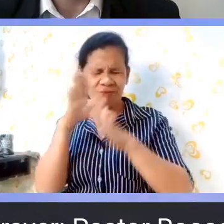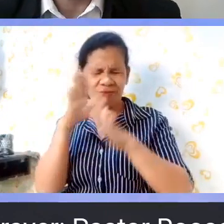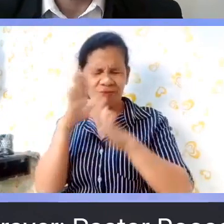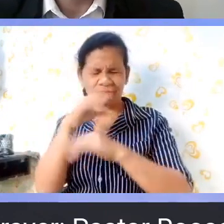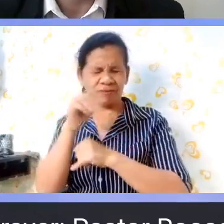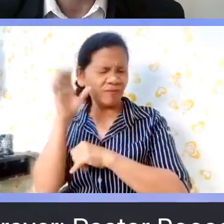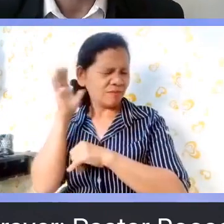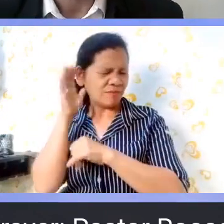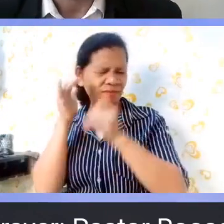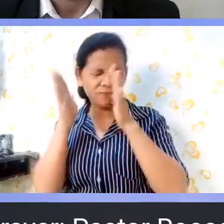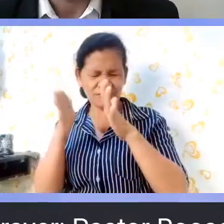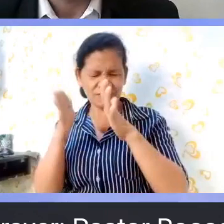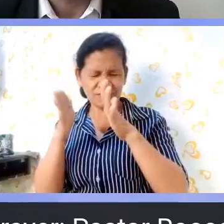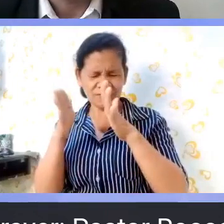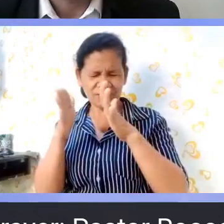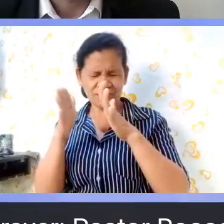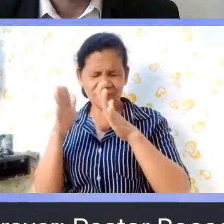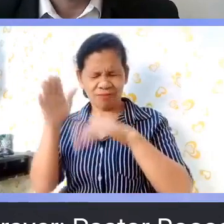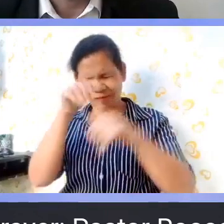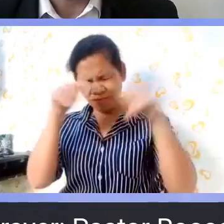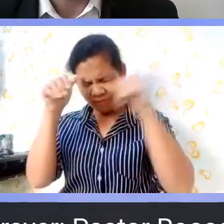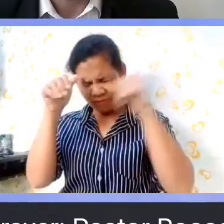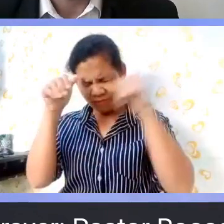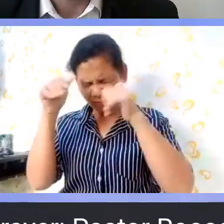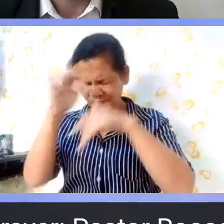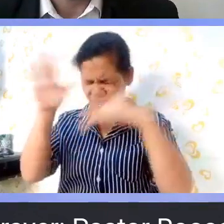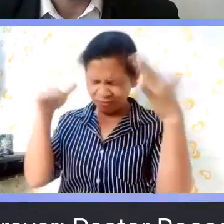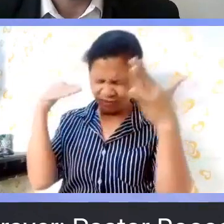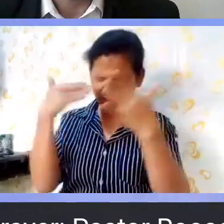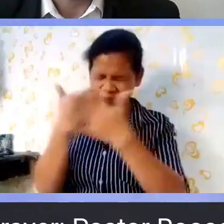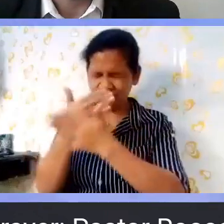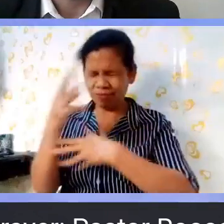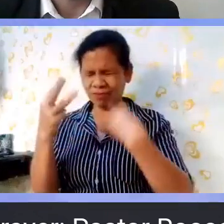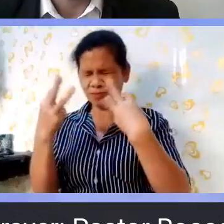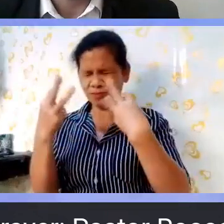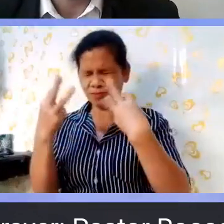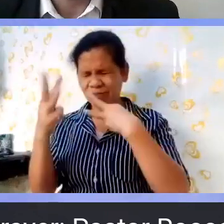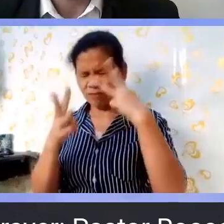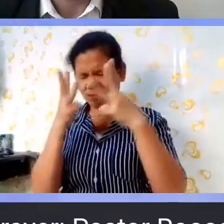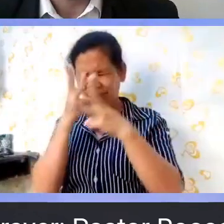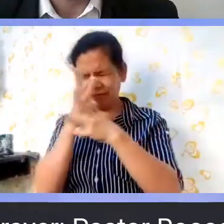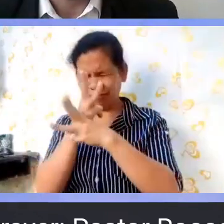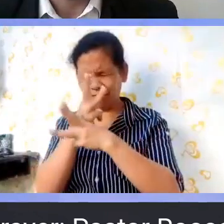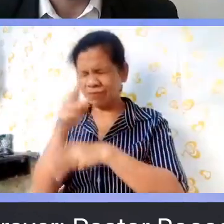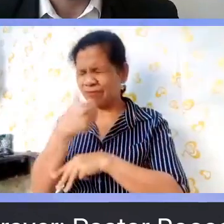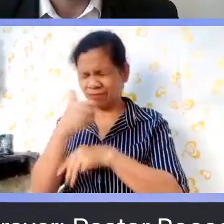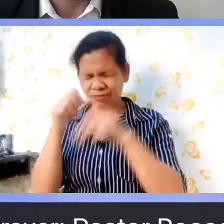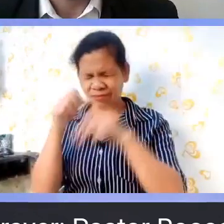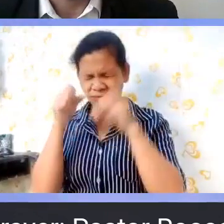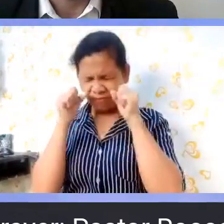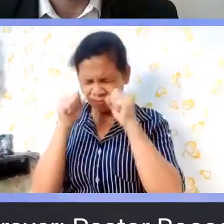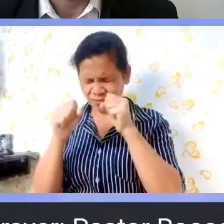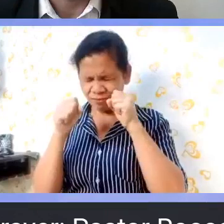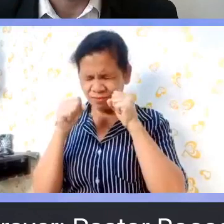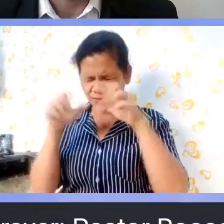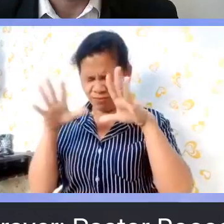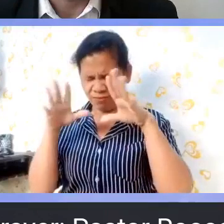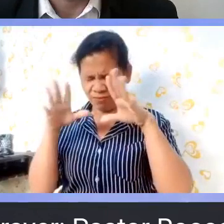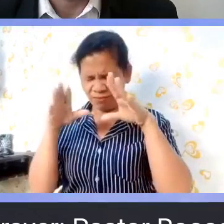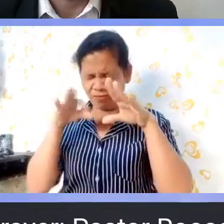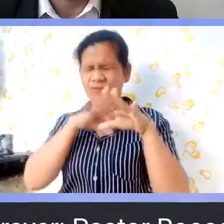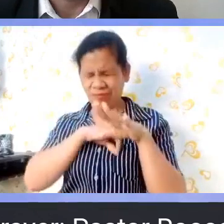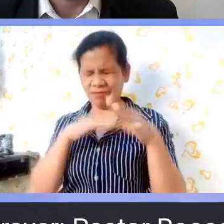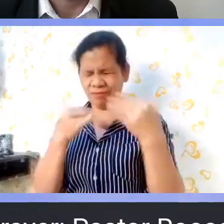ng sanlibutan. Kayo po ang magpala, O Diyos. Sila man ay makinabang sa umagang ito, sa amin